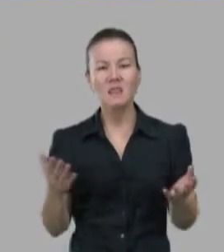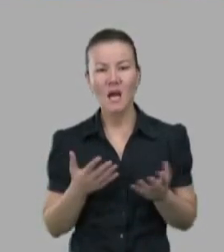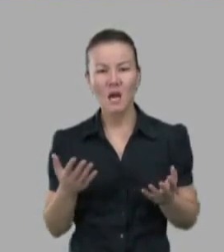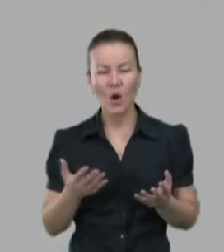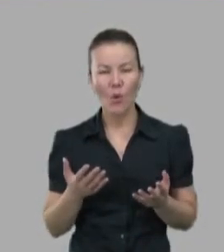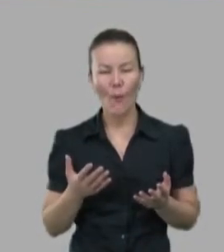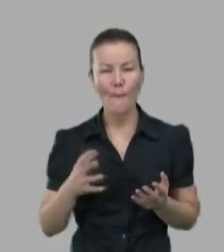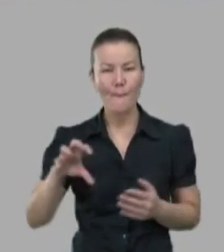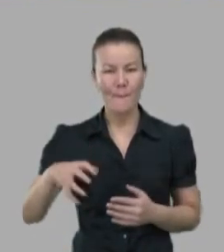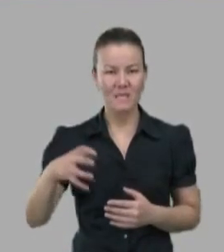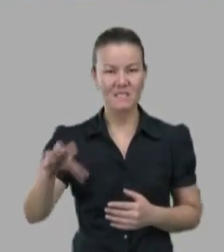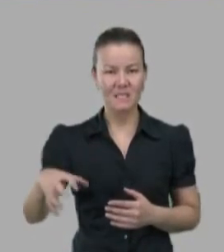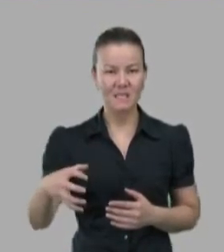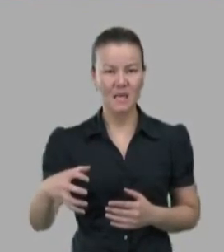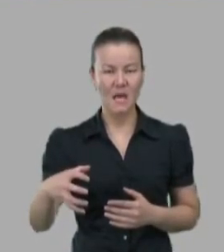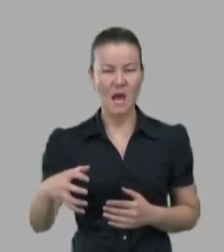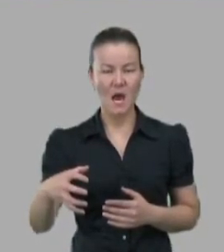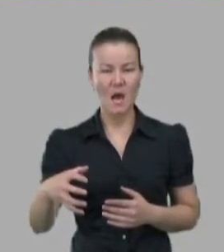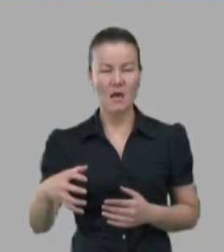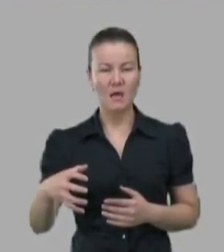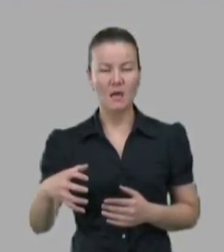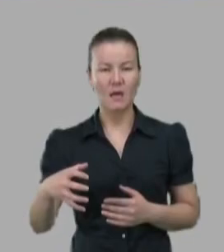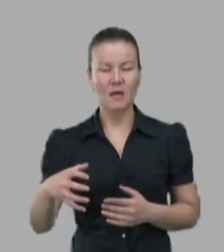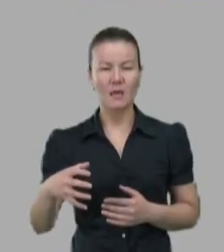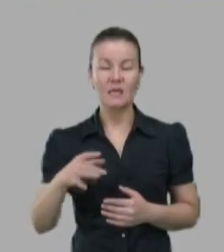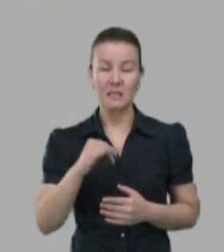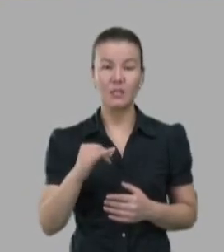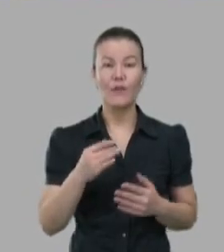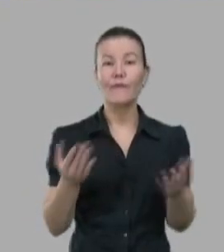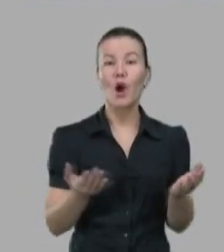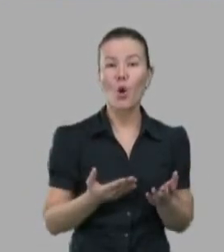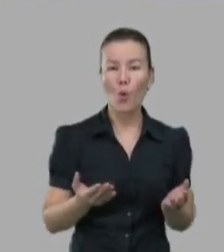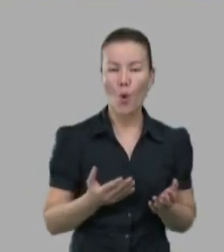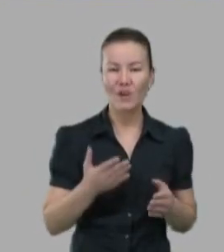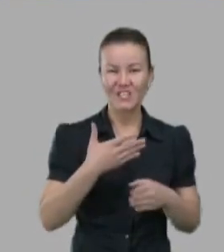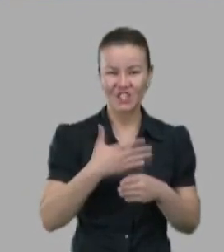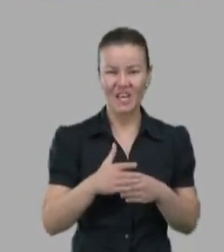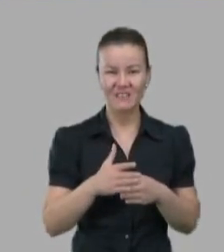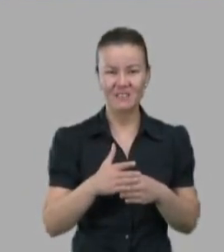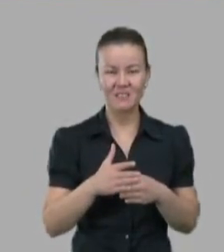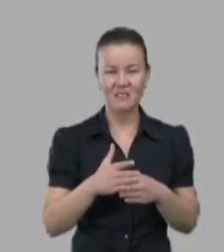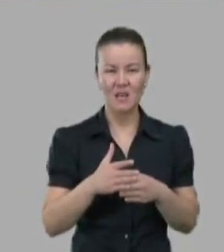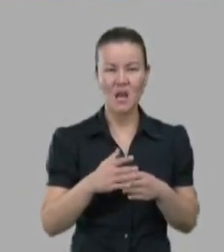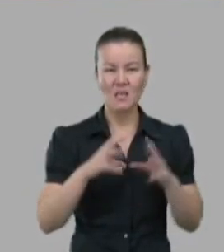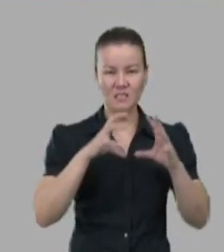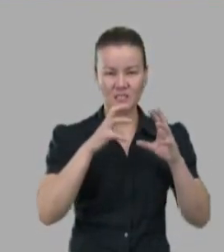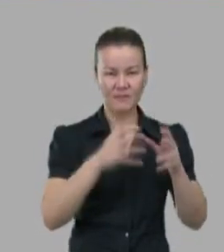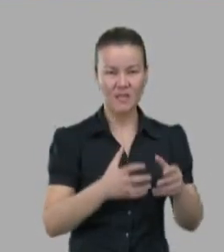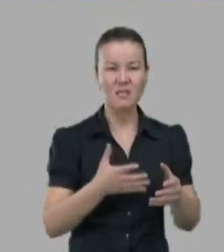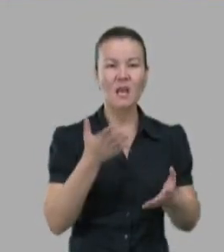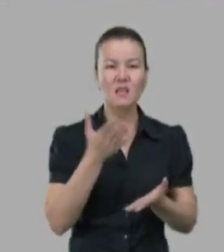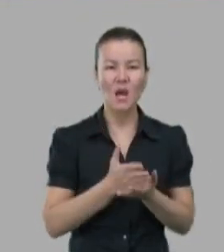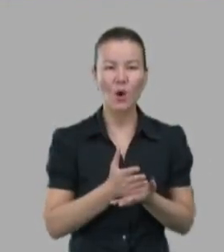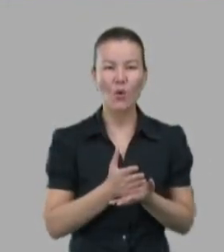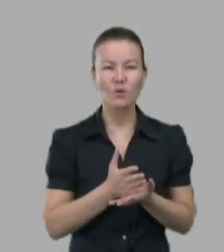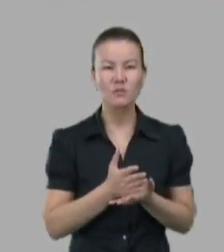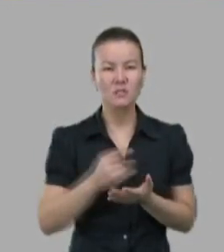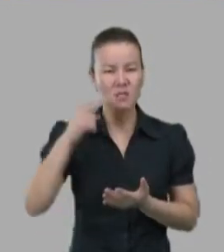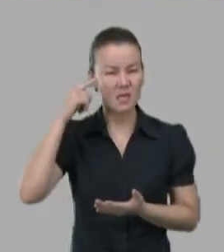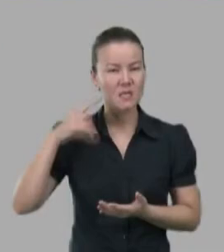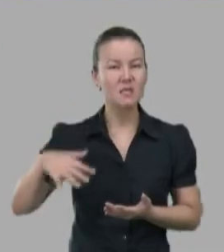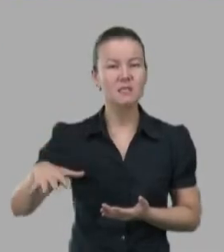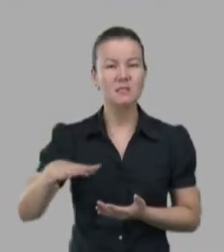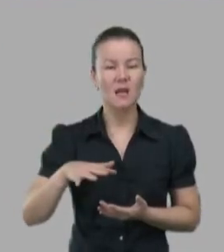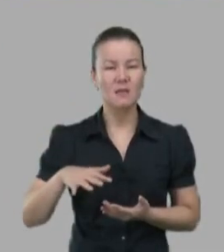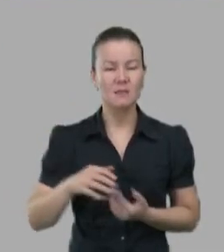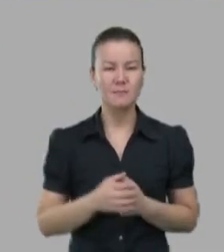На каком материке и в какой части света находится